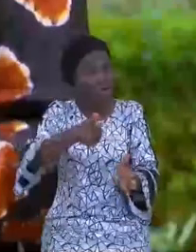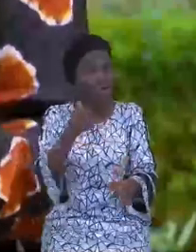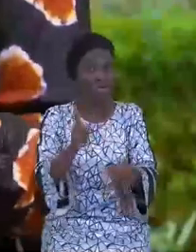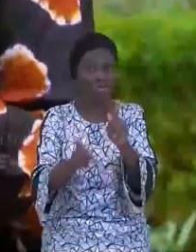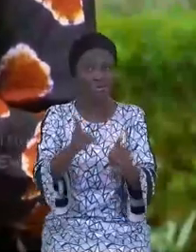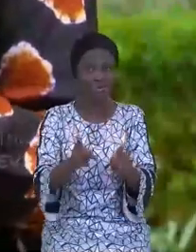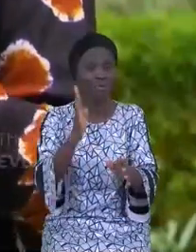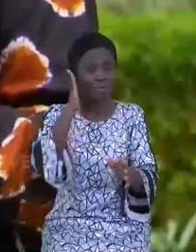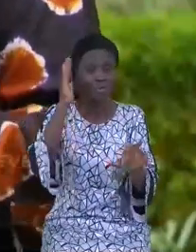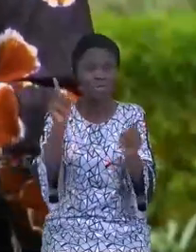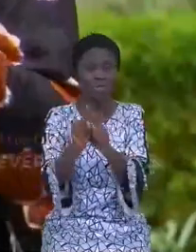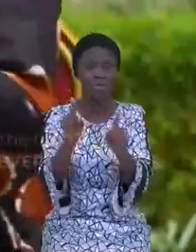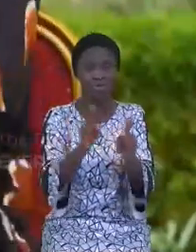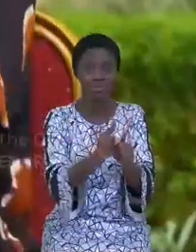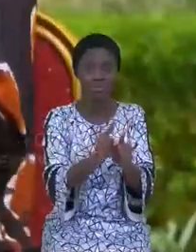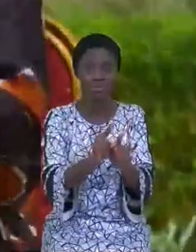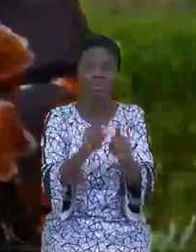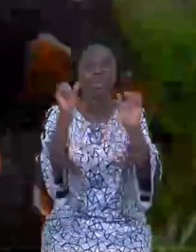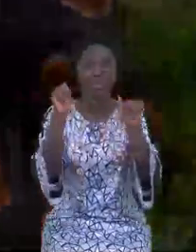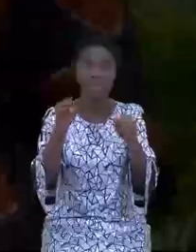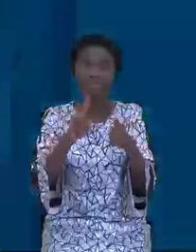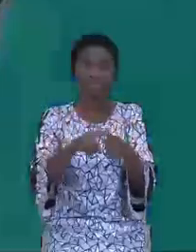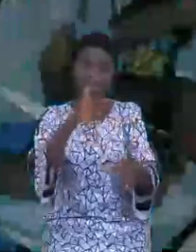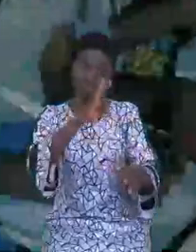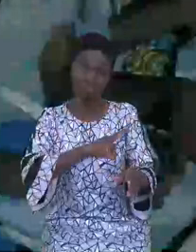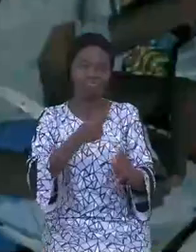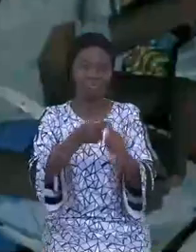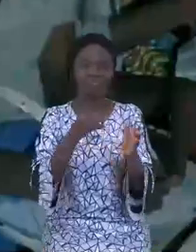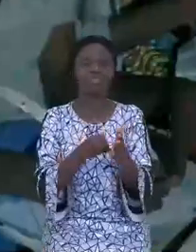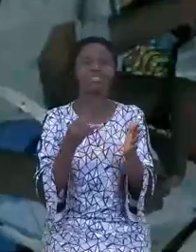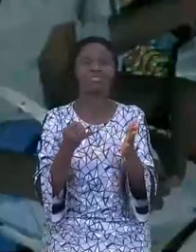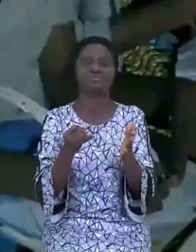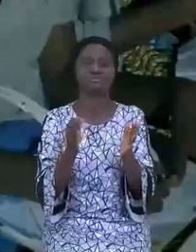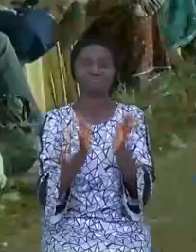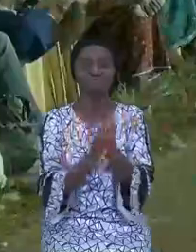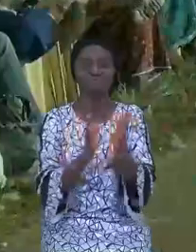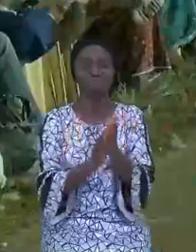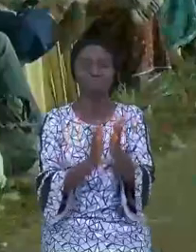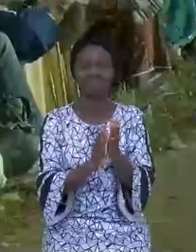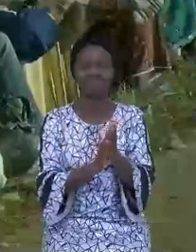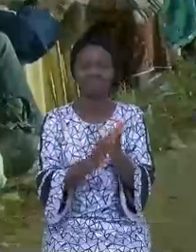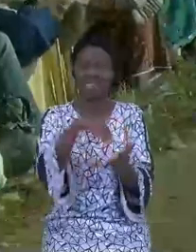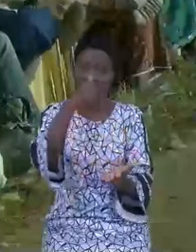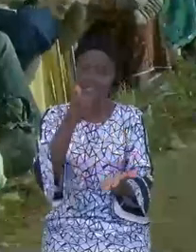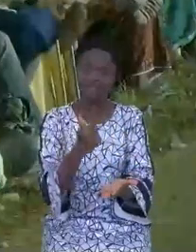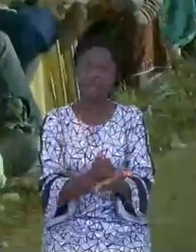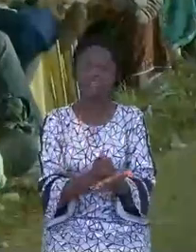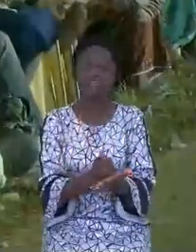autres également puissent profiter de ce programme. Amen!